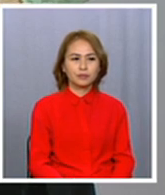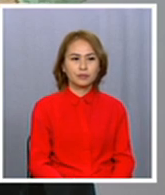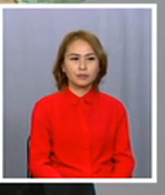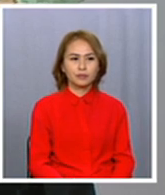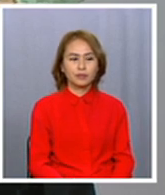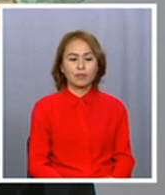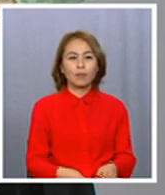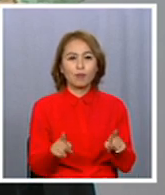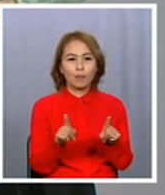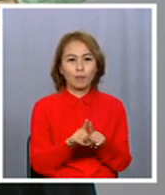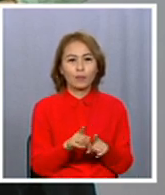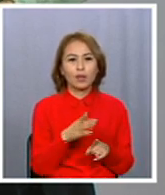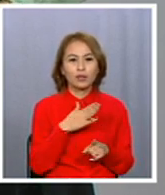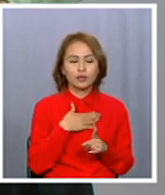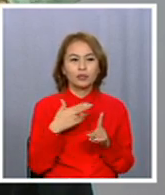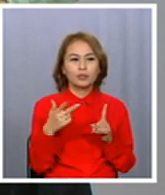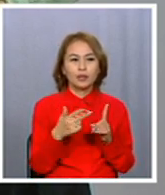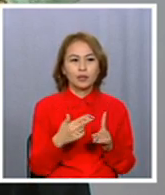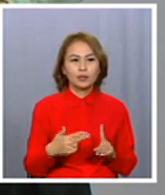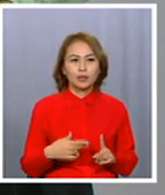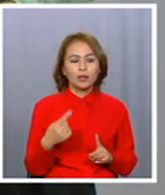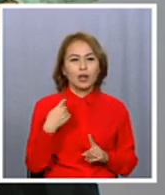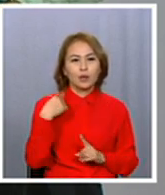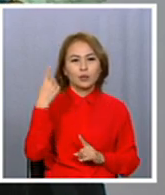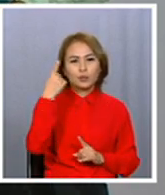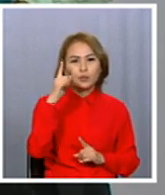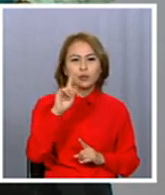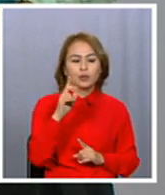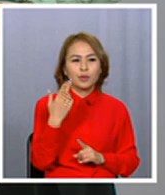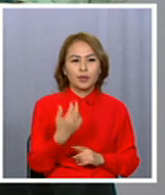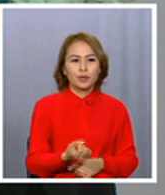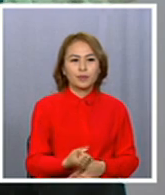Похоже наше предложение? Я думаю, да.